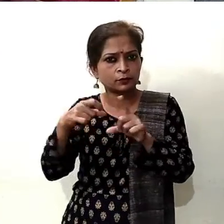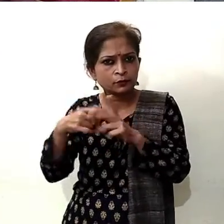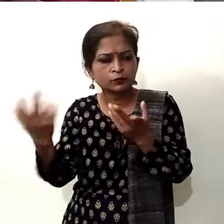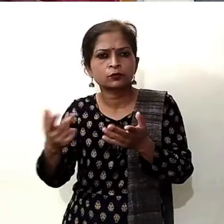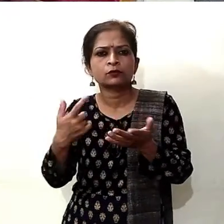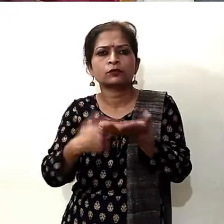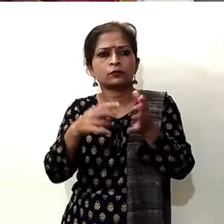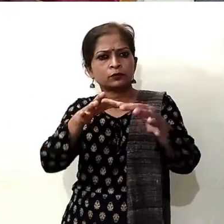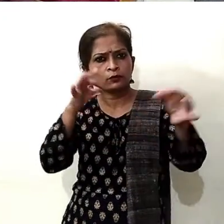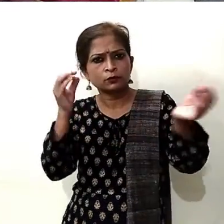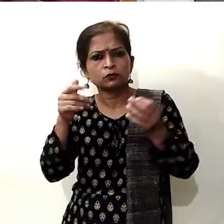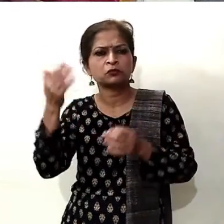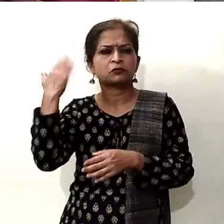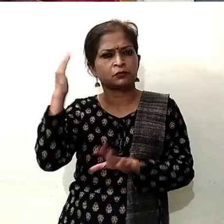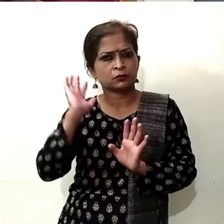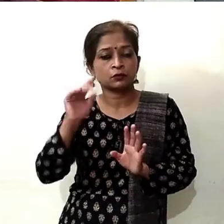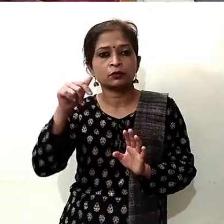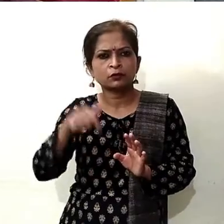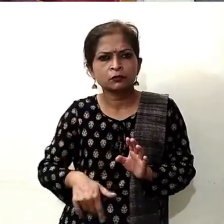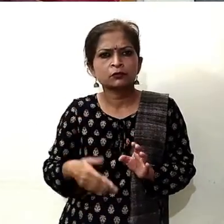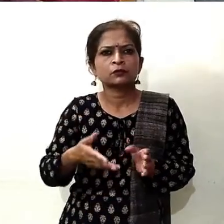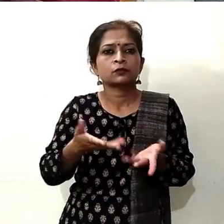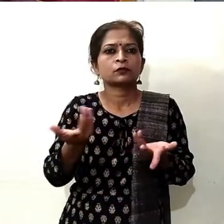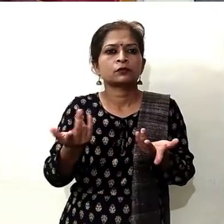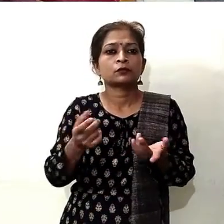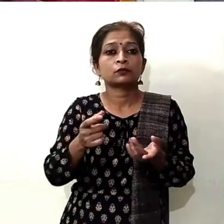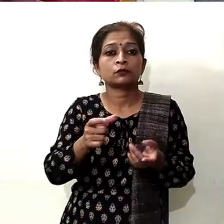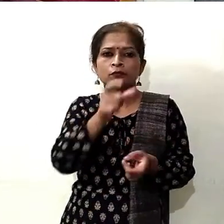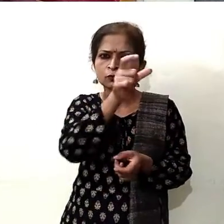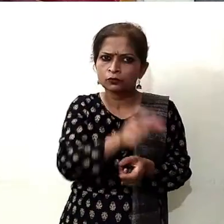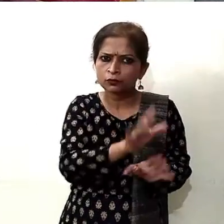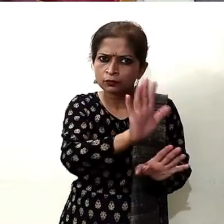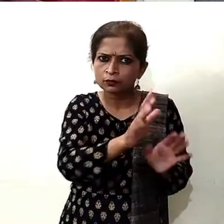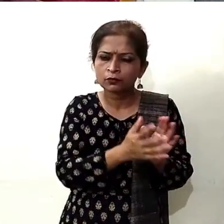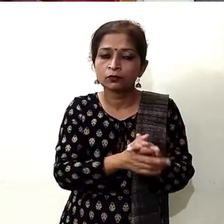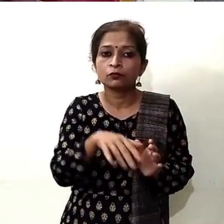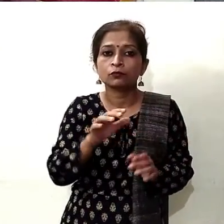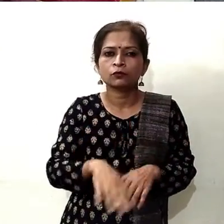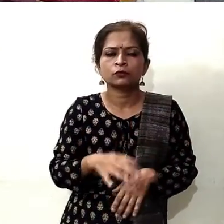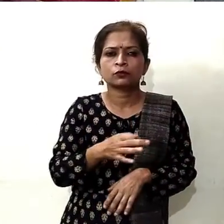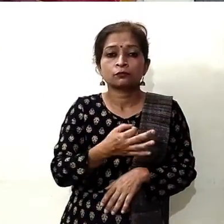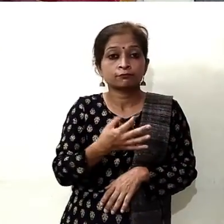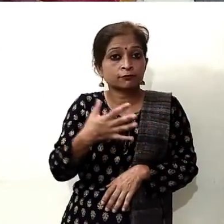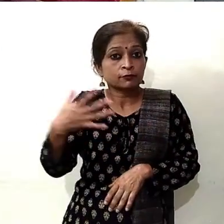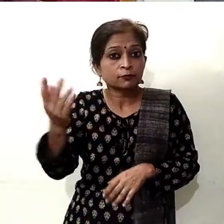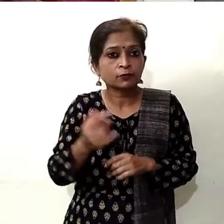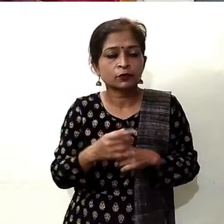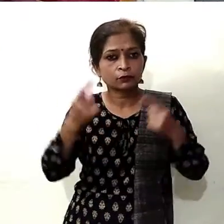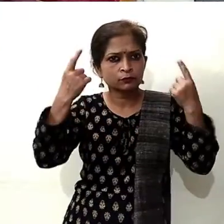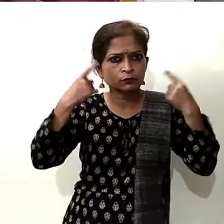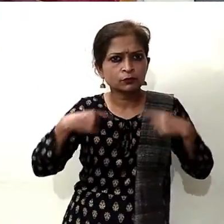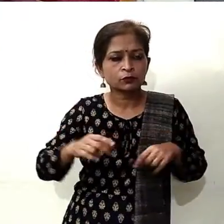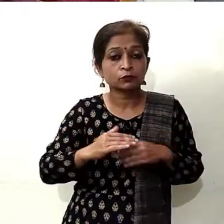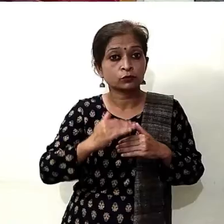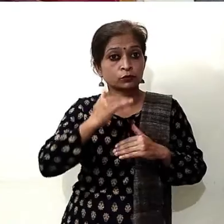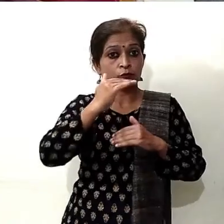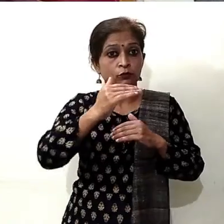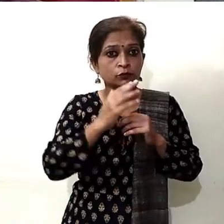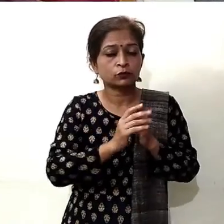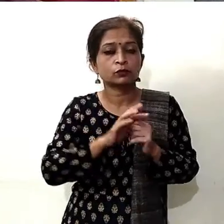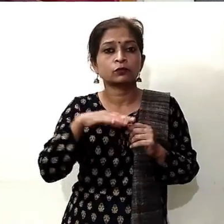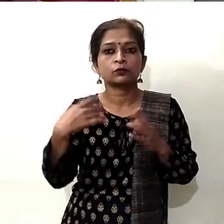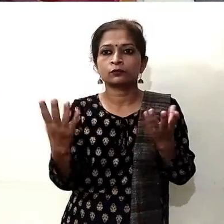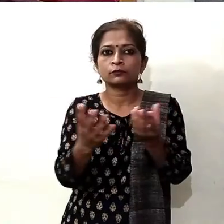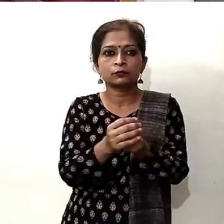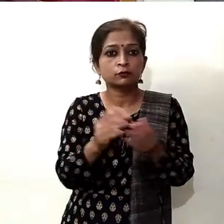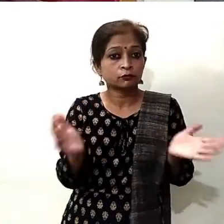है जिन्होंने दिव्यता को अपने अंगों के ऊपर रखकर एक मिसाल कायम की, जो हम सबके लिए प्रेरणादायी बना?